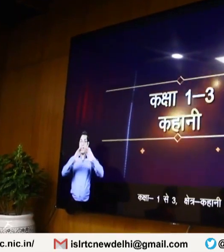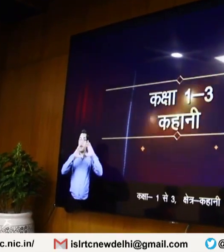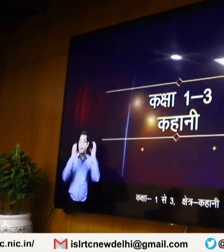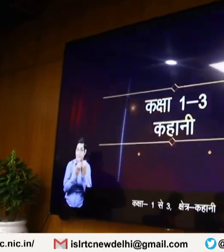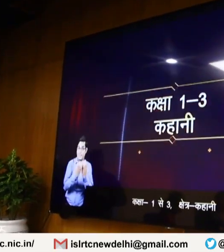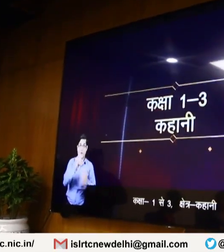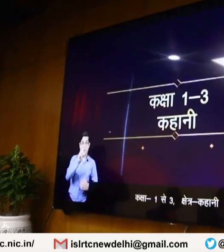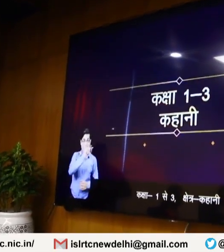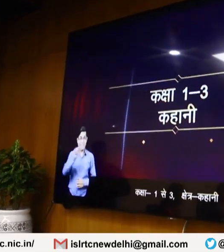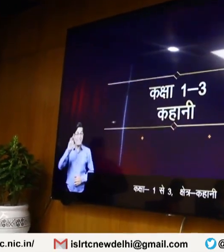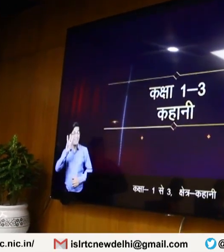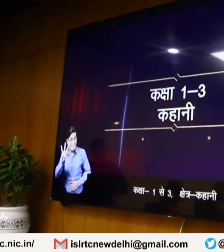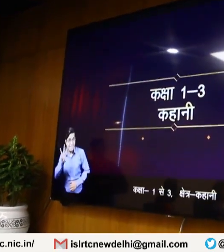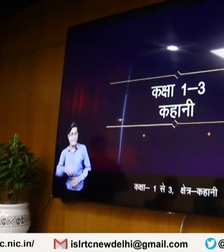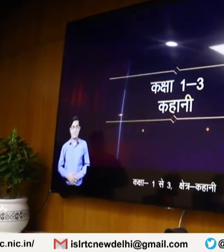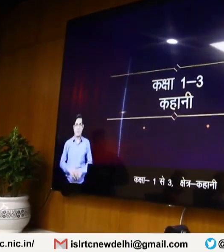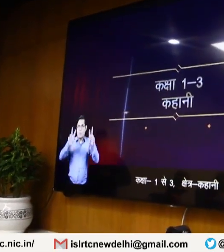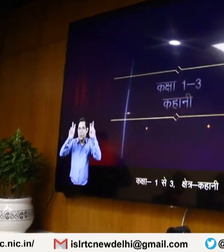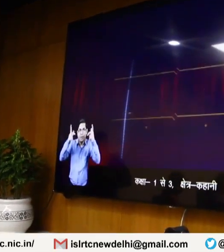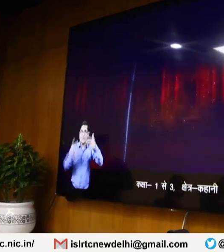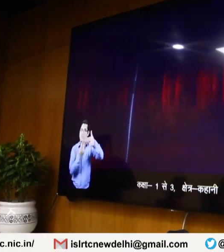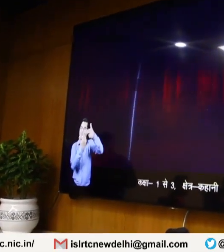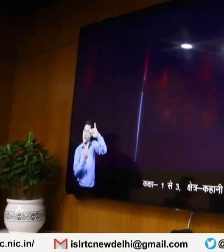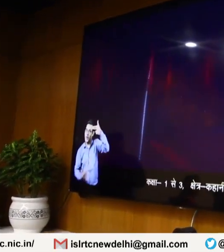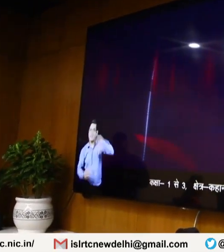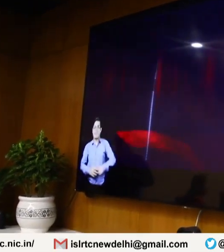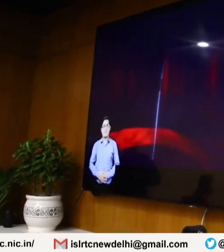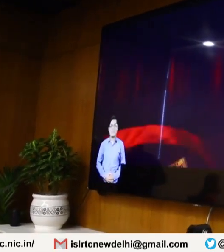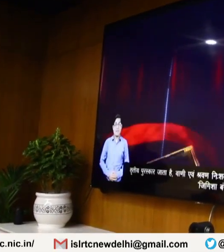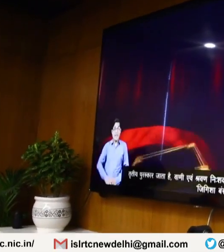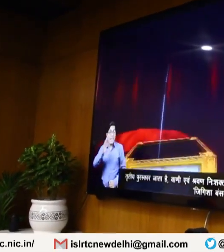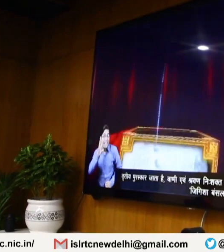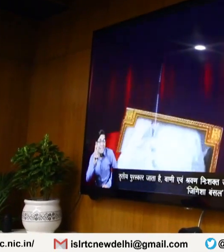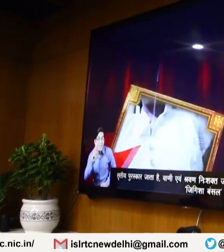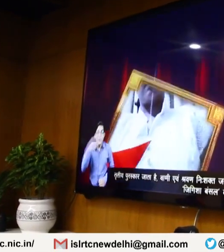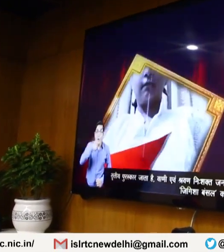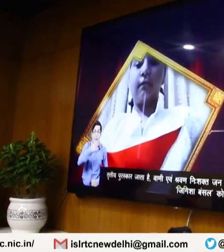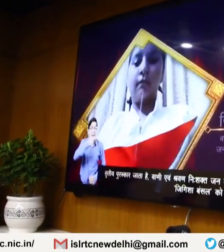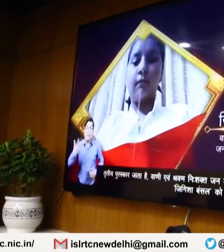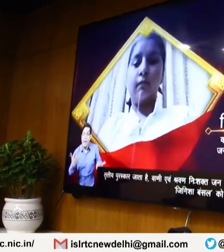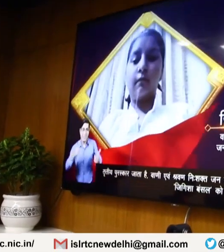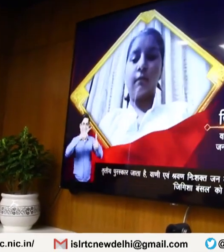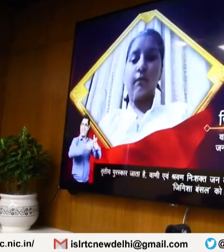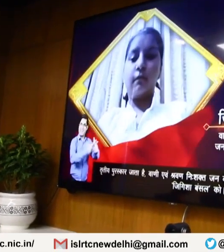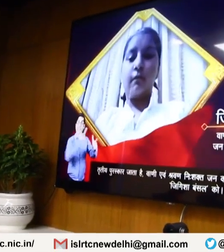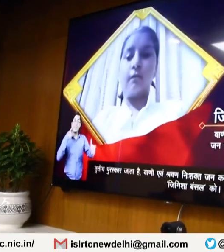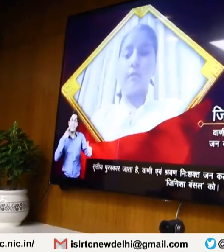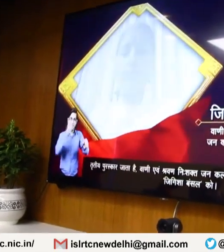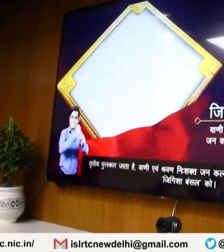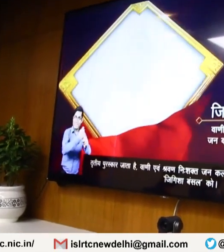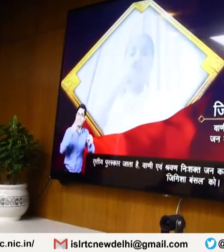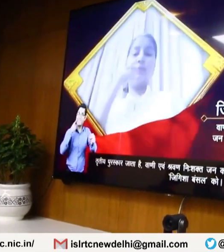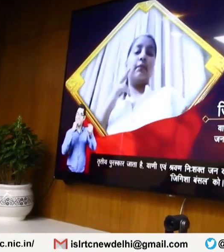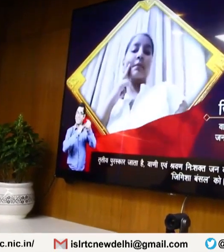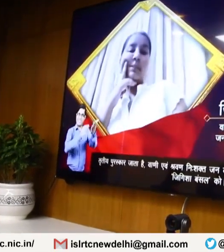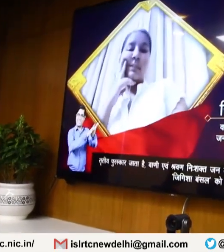कक्षा पहली से तीसरी क्षेत्र कहानी। तृतीय पुरस्कार जाता है वाणी एवं श्रवण